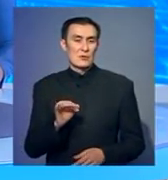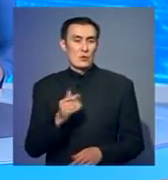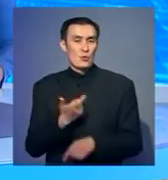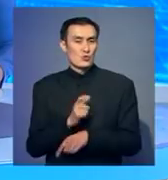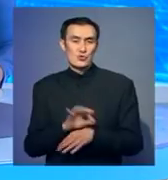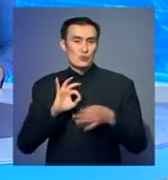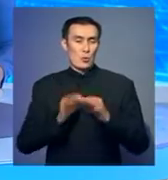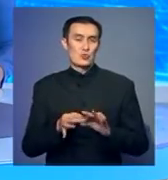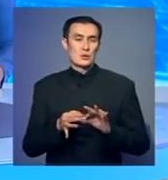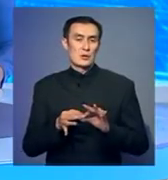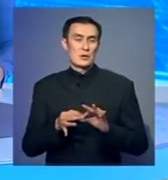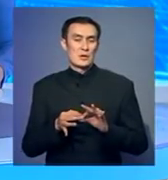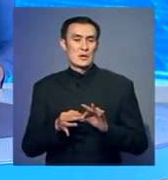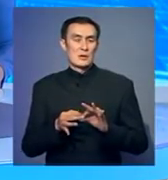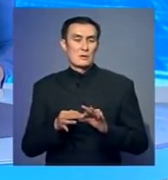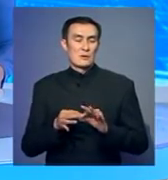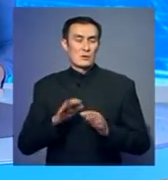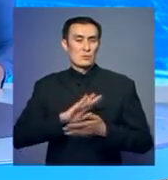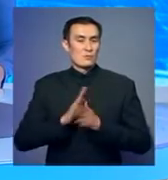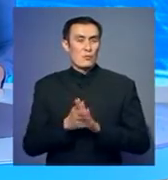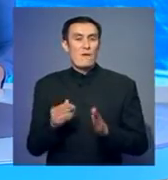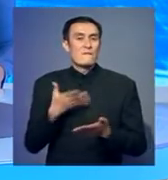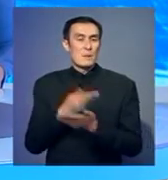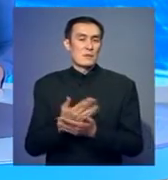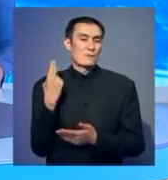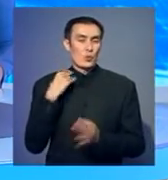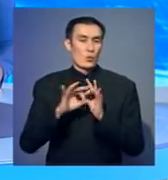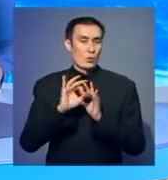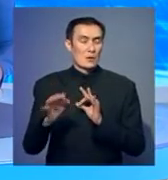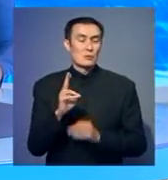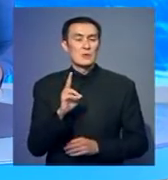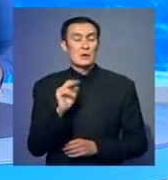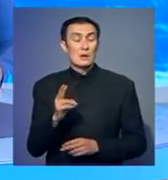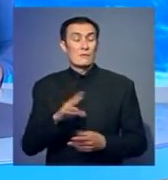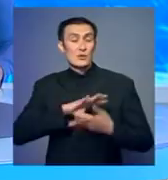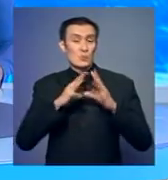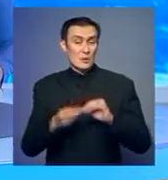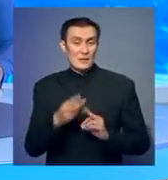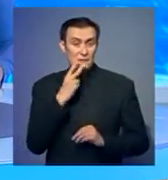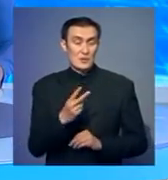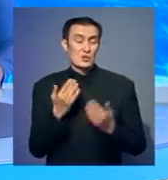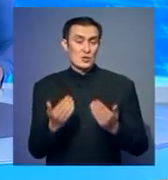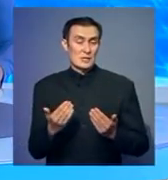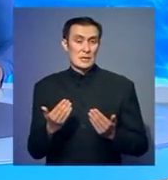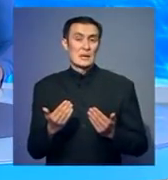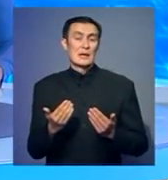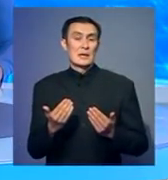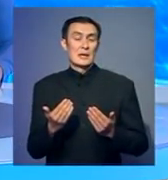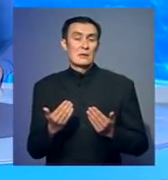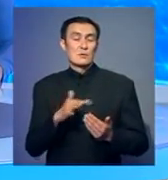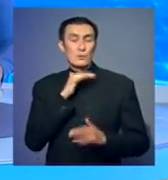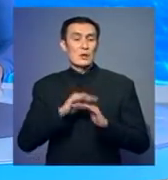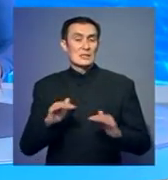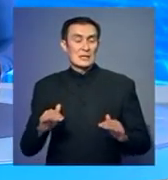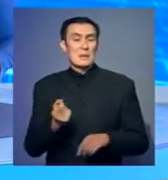очень сложная ситуация именно по выплатам, по займам, которые оказываются люди, в частности, именно